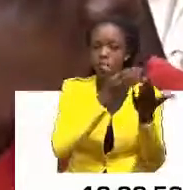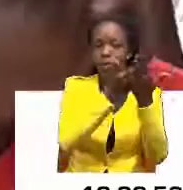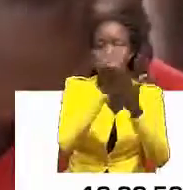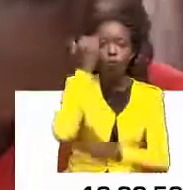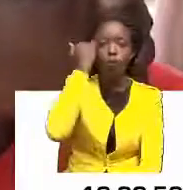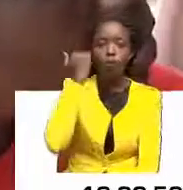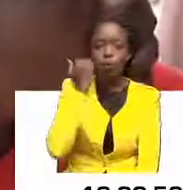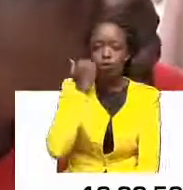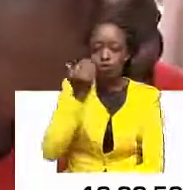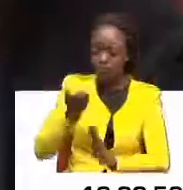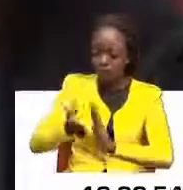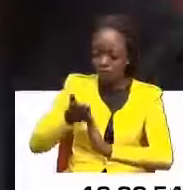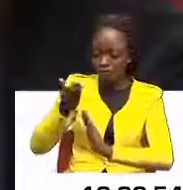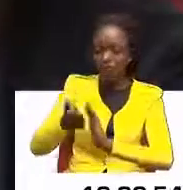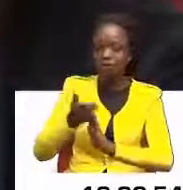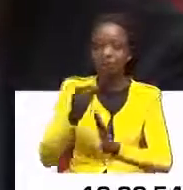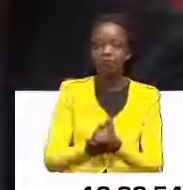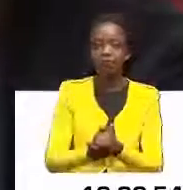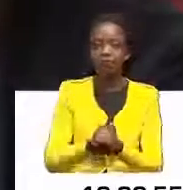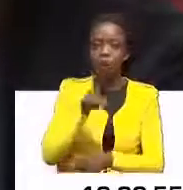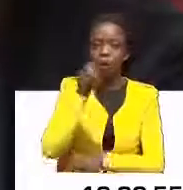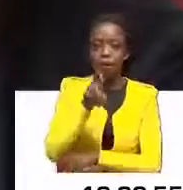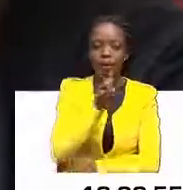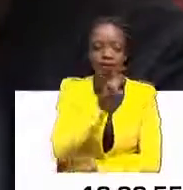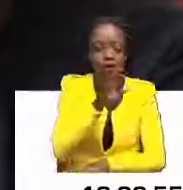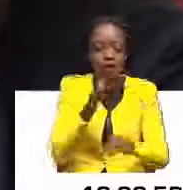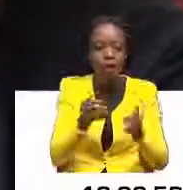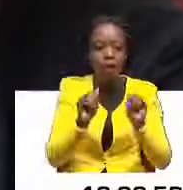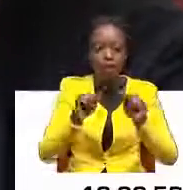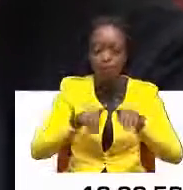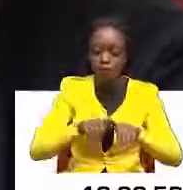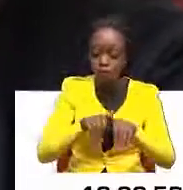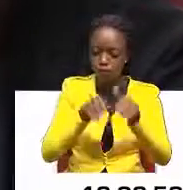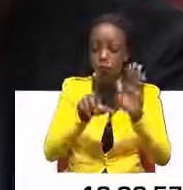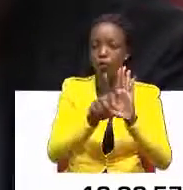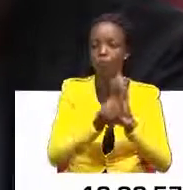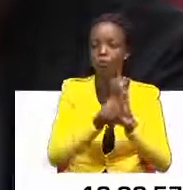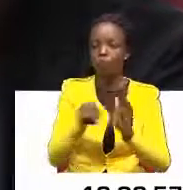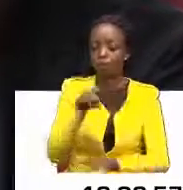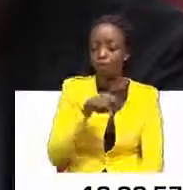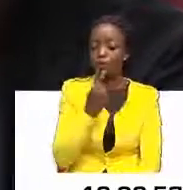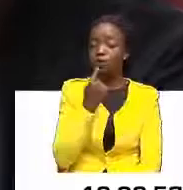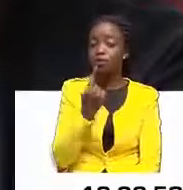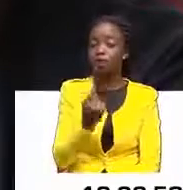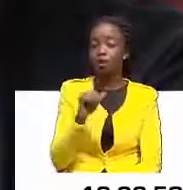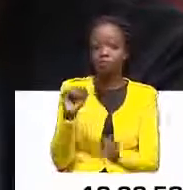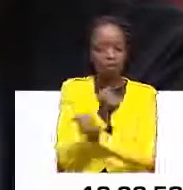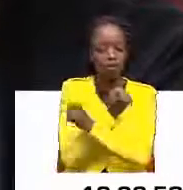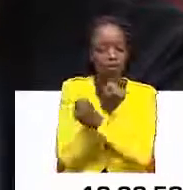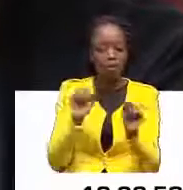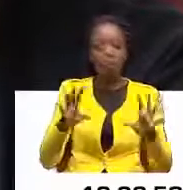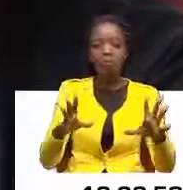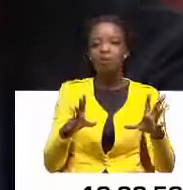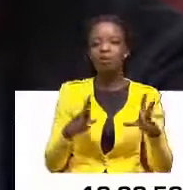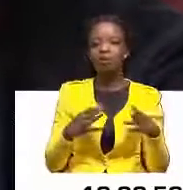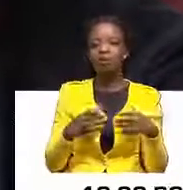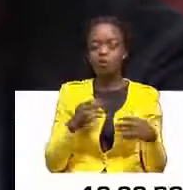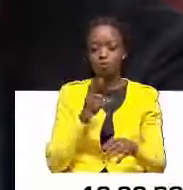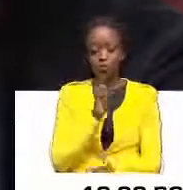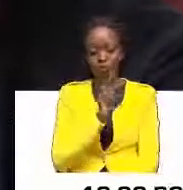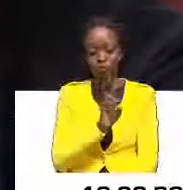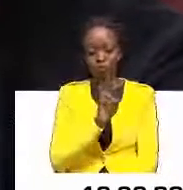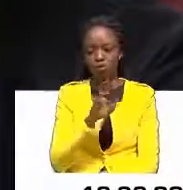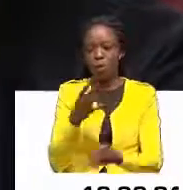kotini kuharakishwa. Lazima tuangalie vinyo tunaweza fuata mkondo wa sheria. Sisi tunasema hatutakubali tukiangalia